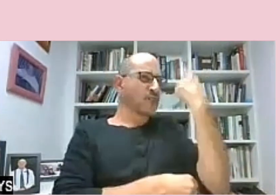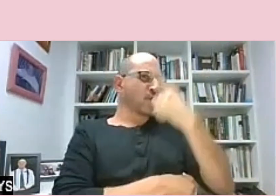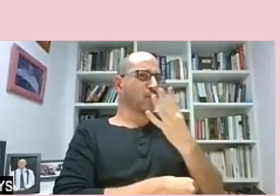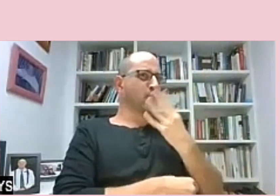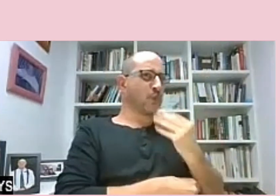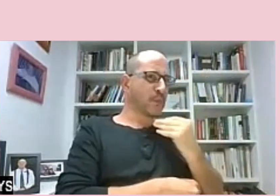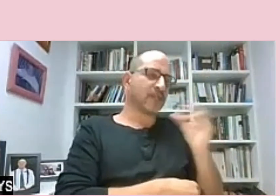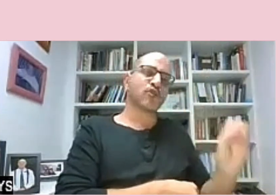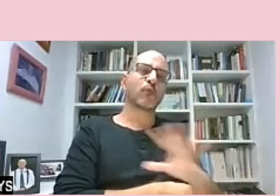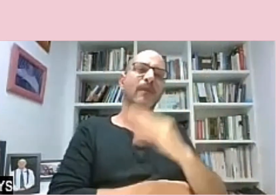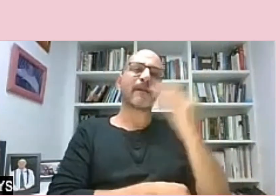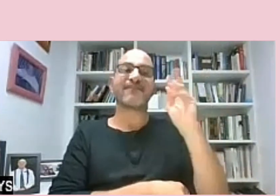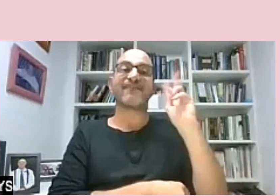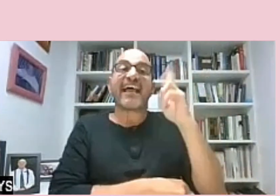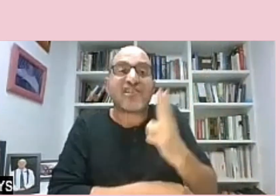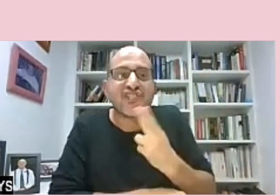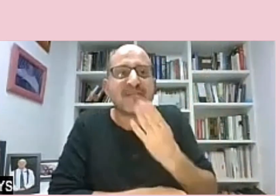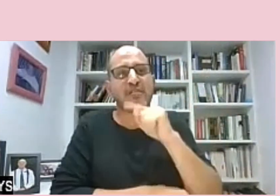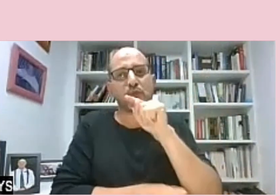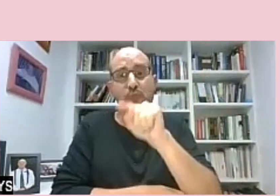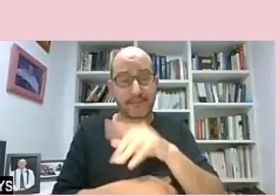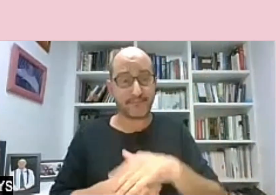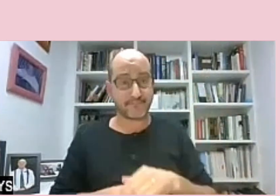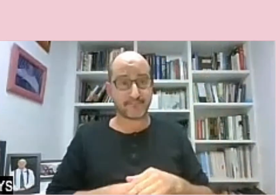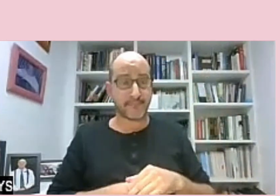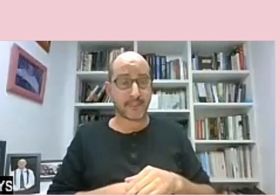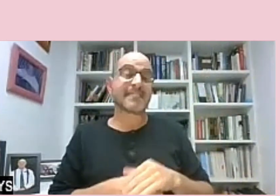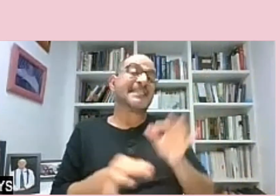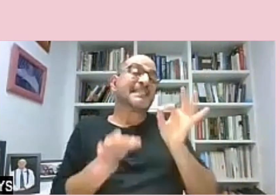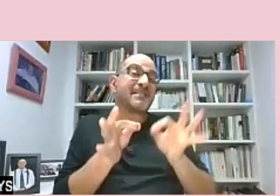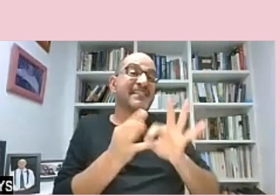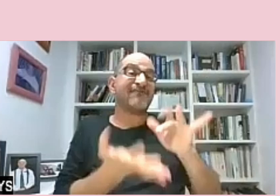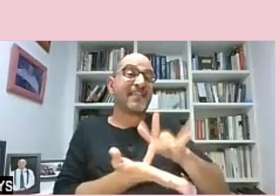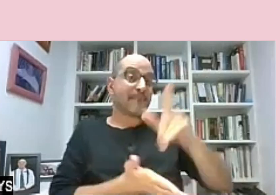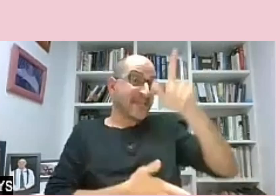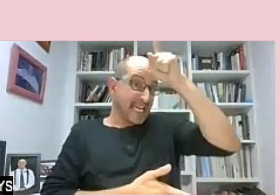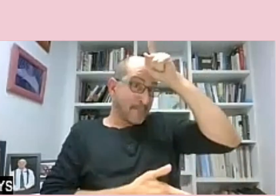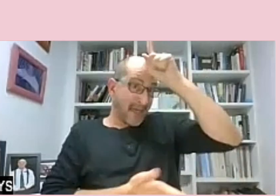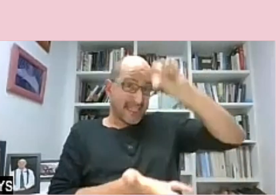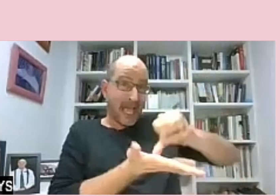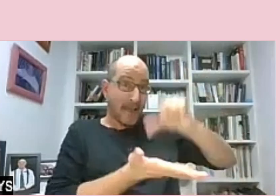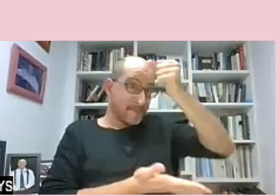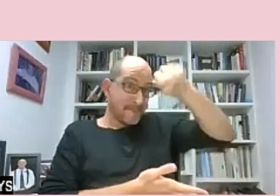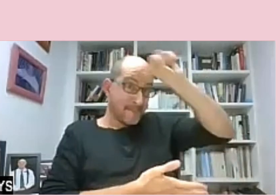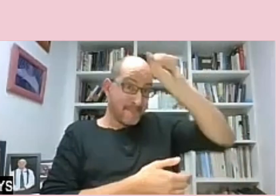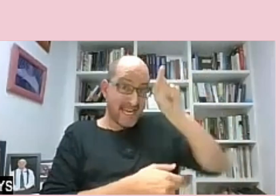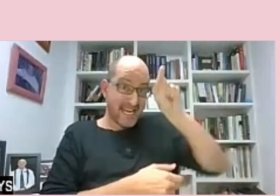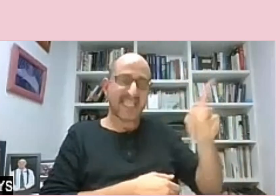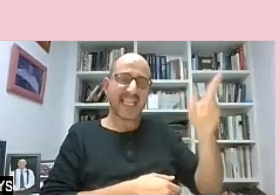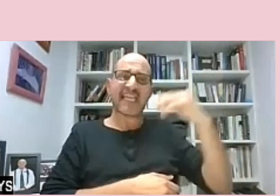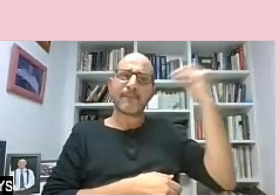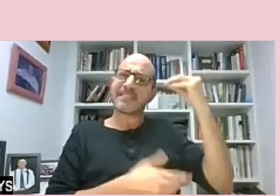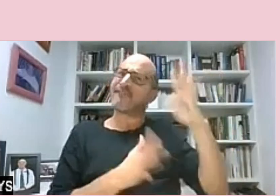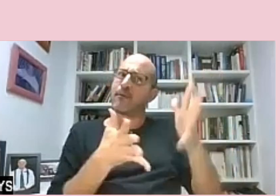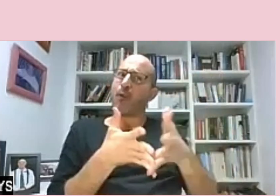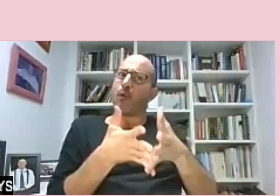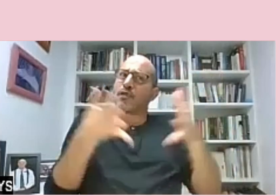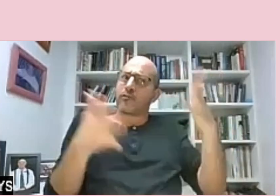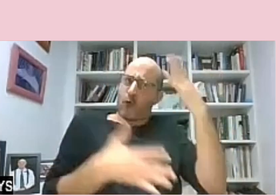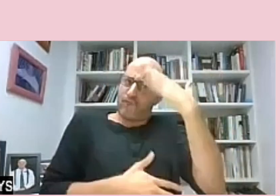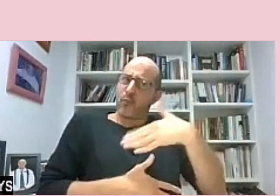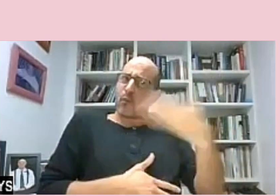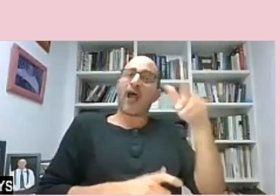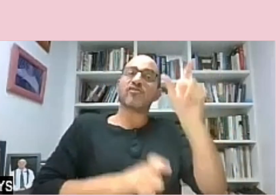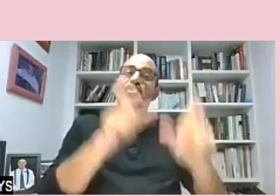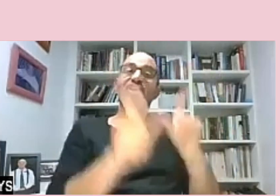שהמשפחות רצו לשמור על הזהות היהודית כמובן, שלחו לבית ספר חרשים יהודי, וספציפית בגרמניה, בעיר ברלין, היה בית